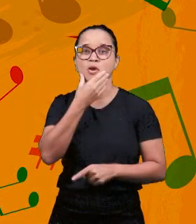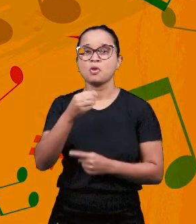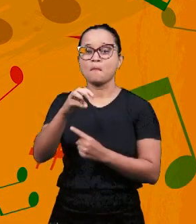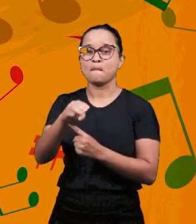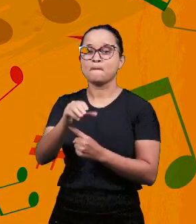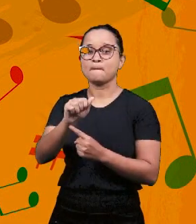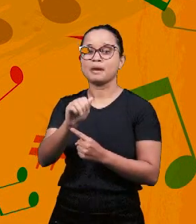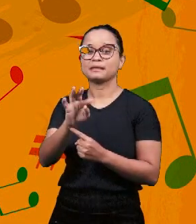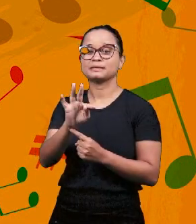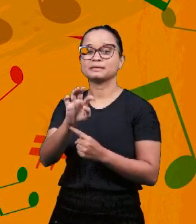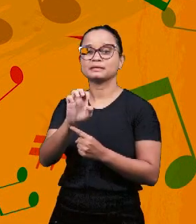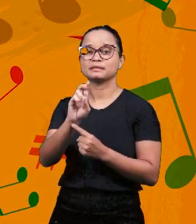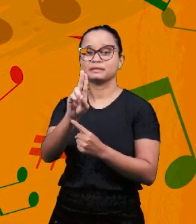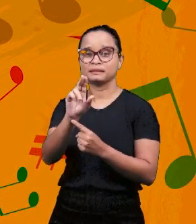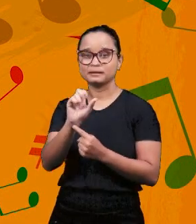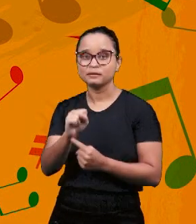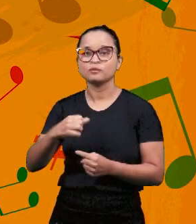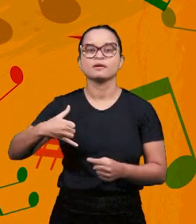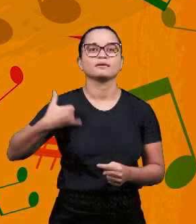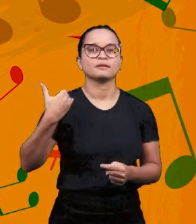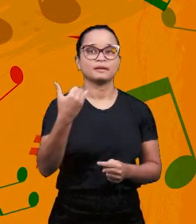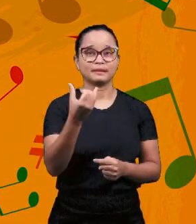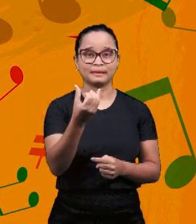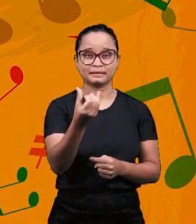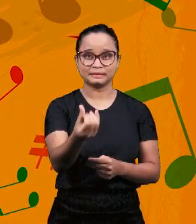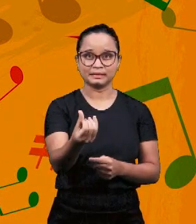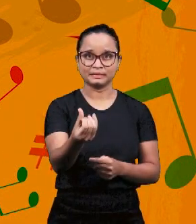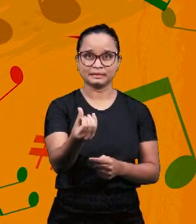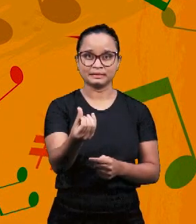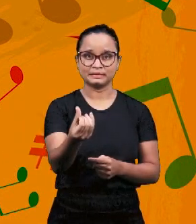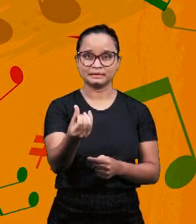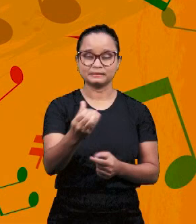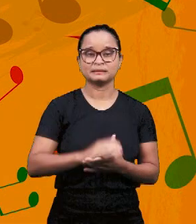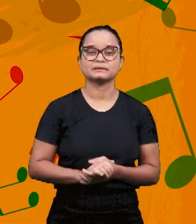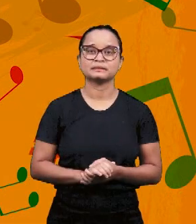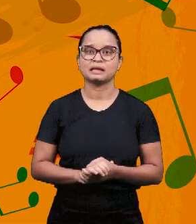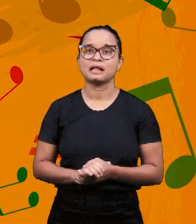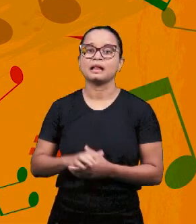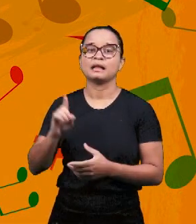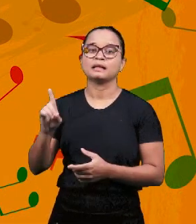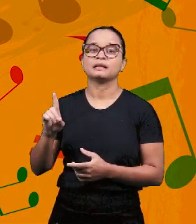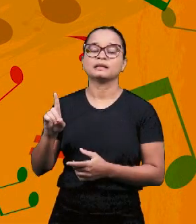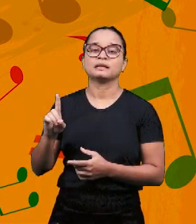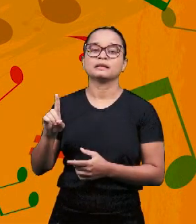Matheus Oliveira, a 6 ans, de Santa Maria, Rio Grande do Sul.